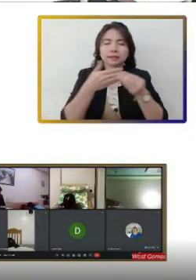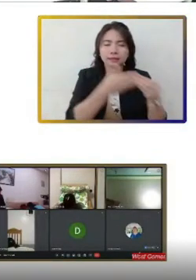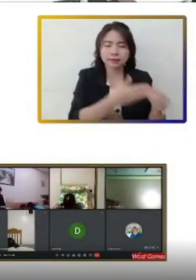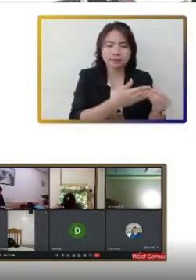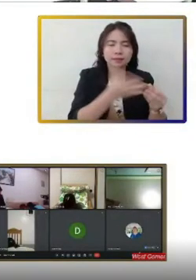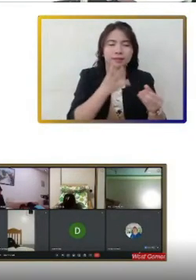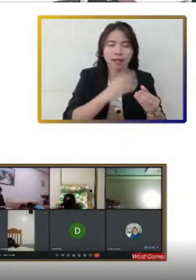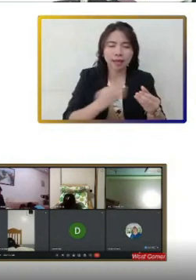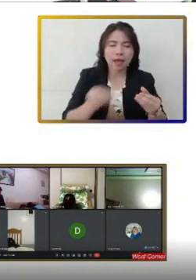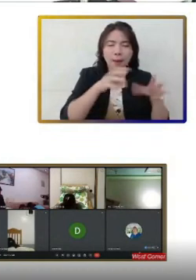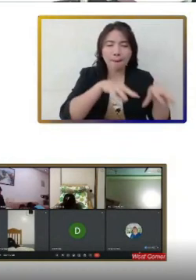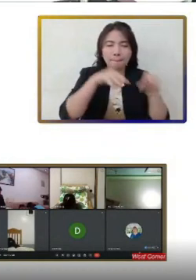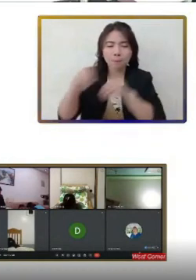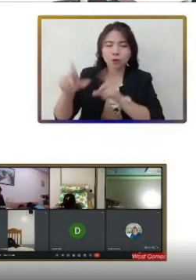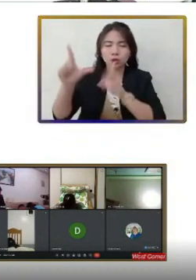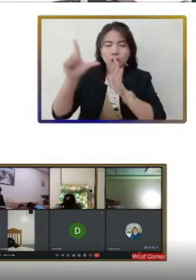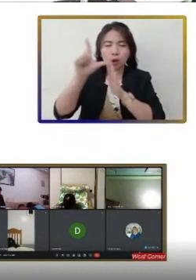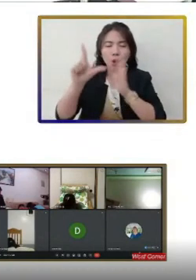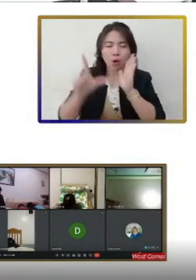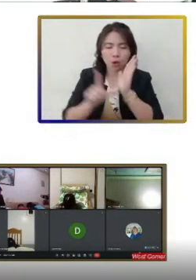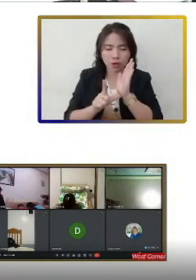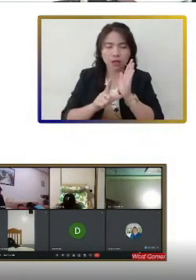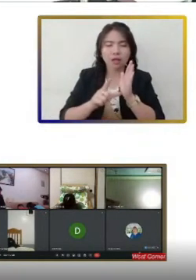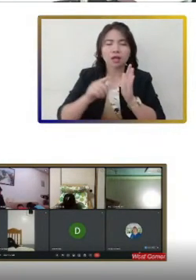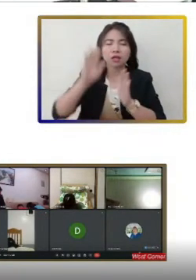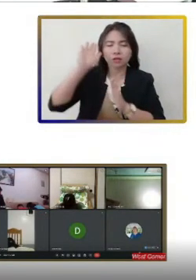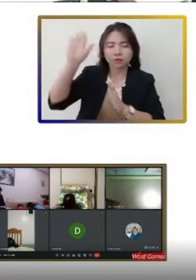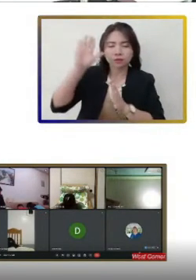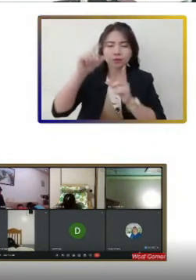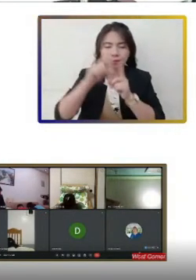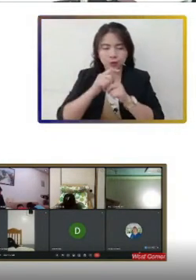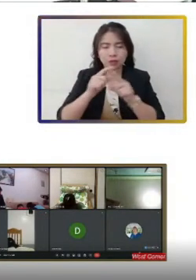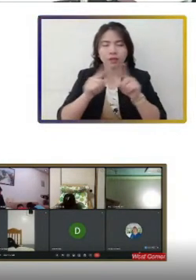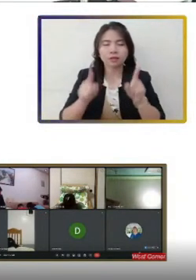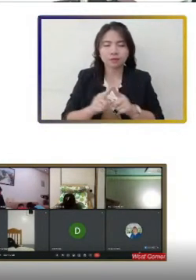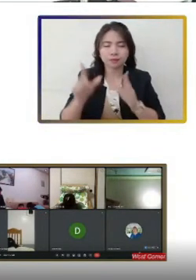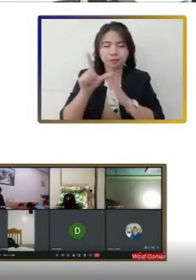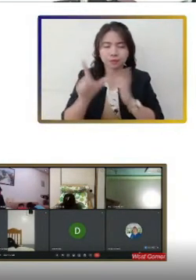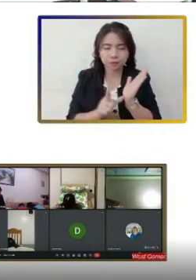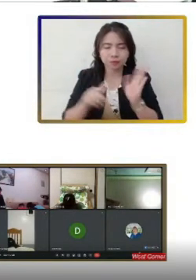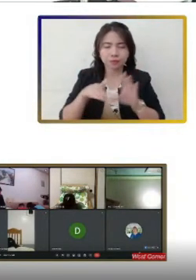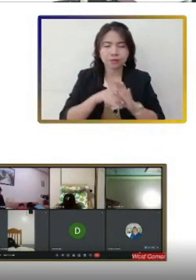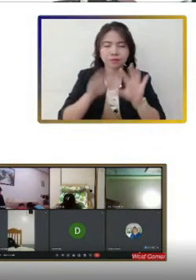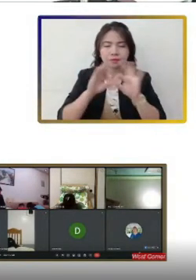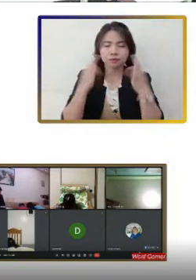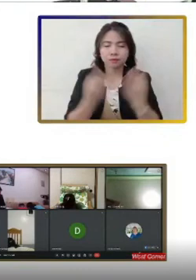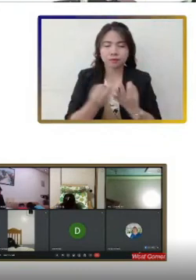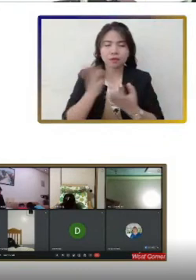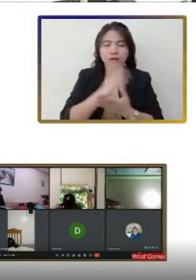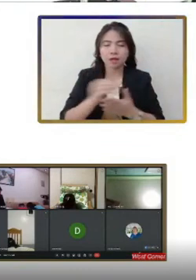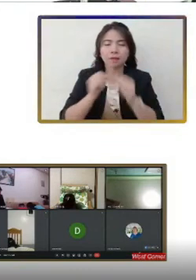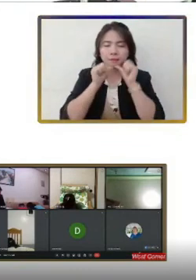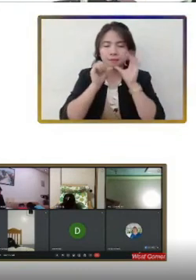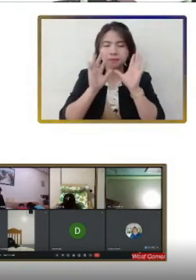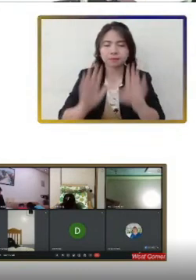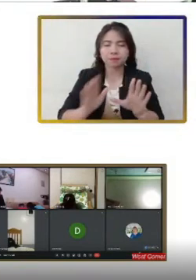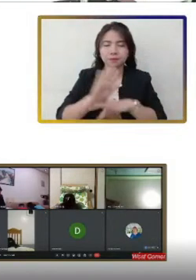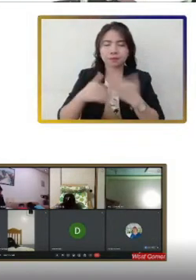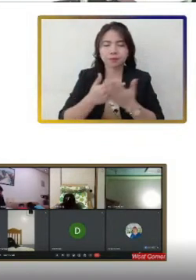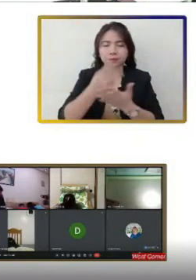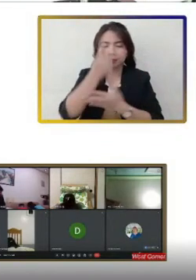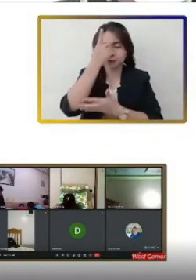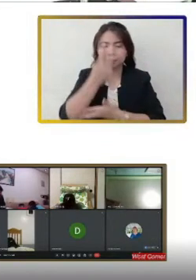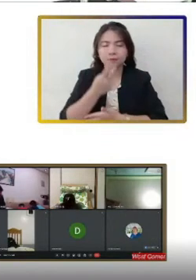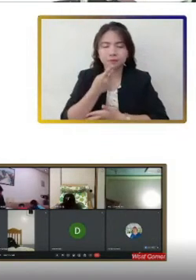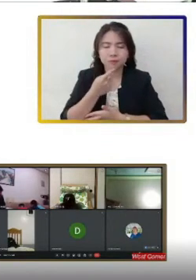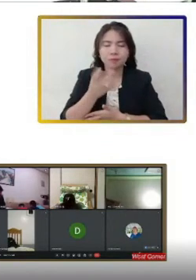naglalagay ng batas ng inyong salita bilang batas ng kanilang pamilya. Pagpalain niyo po ang mga magulang, pagpalain